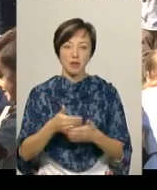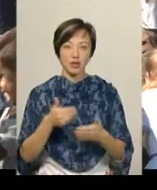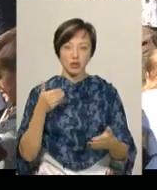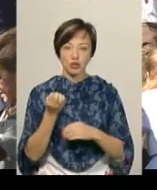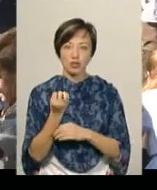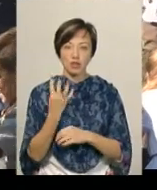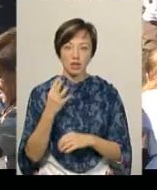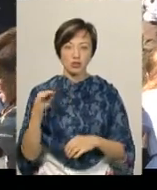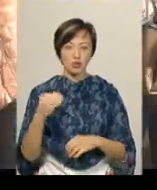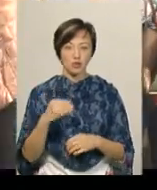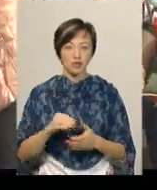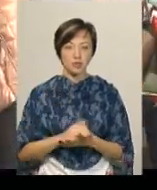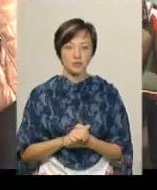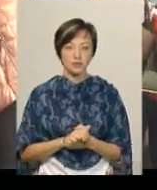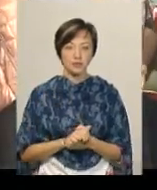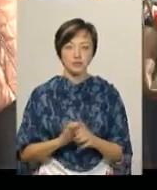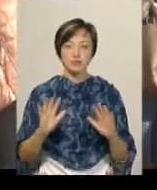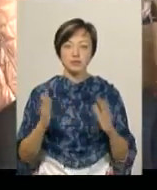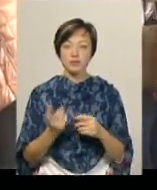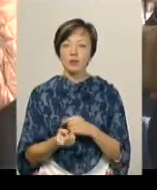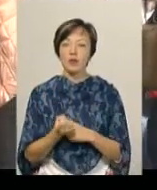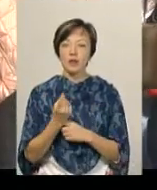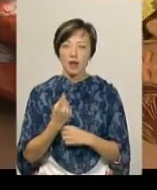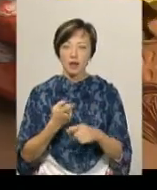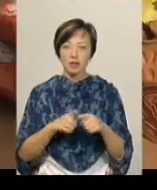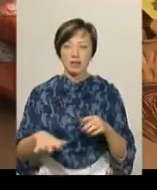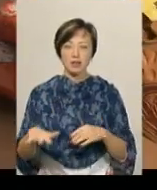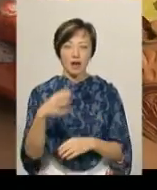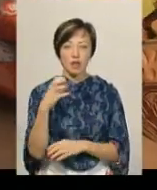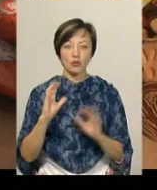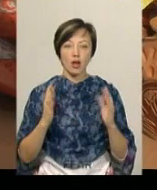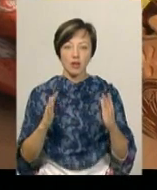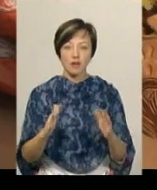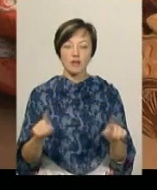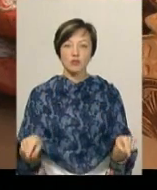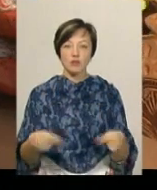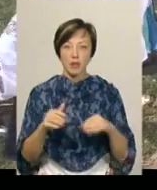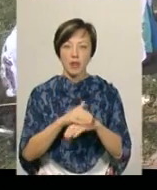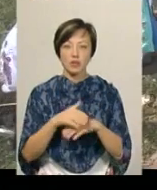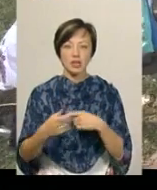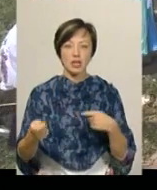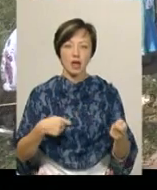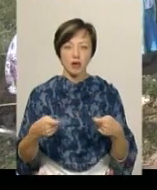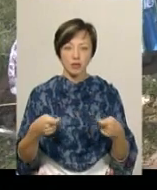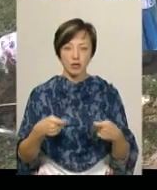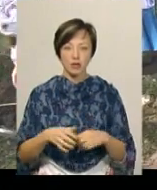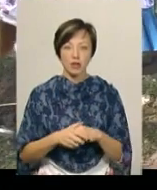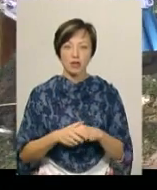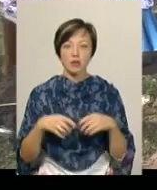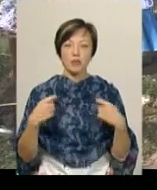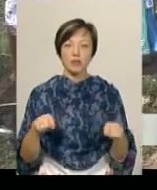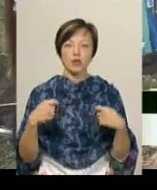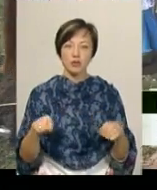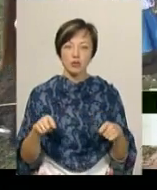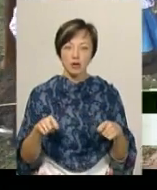напередодні 14 жовтня. З нагоди появи на території колегіуму Калинової алеї тут влаштували благодійний ярмарок. Продають на